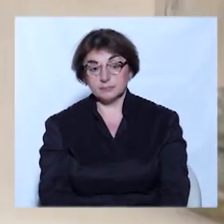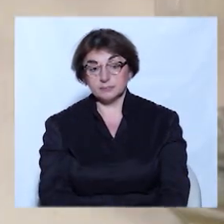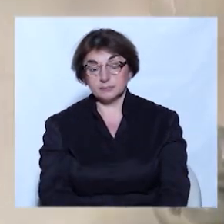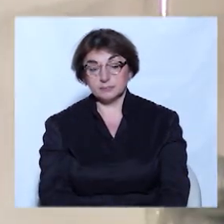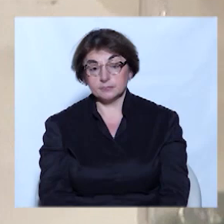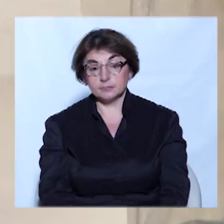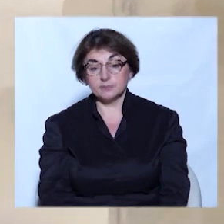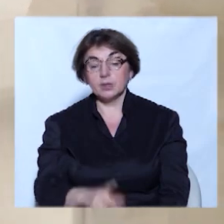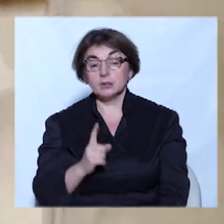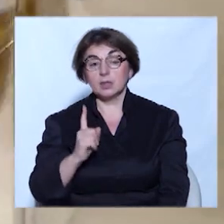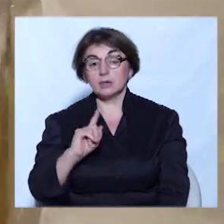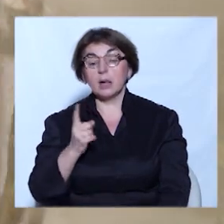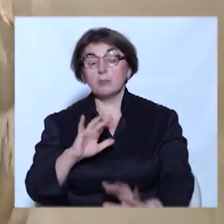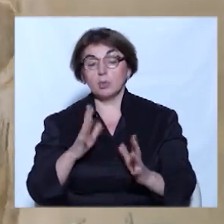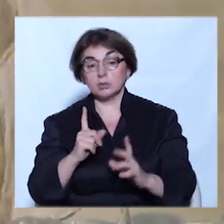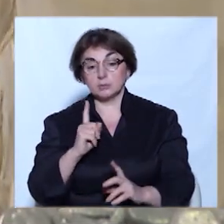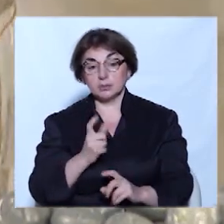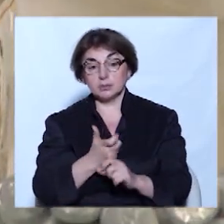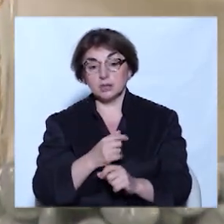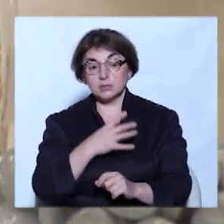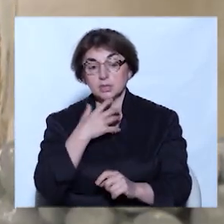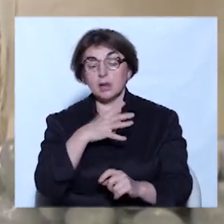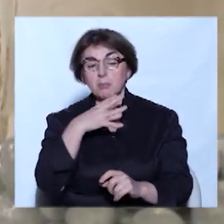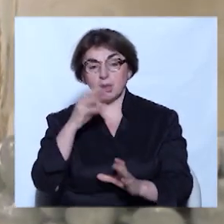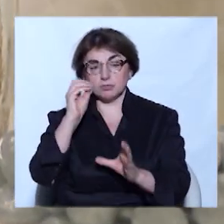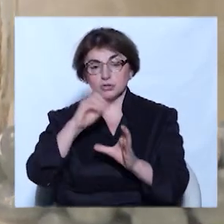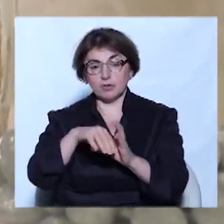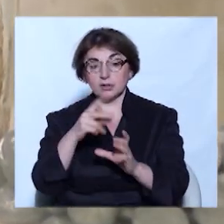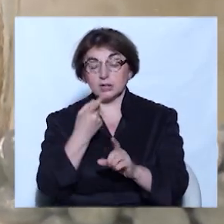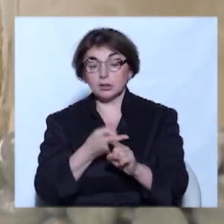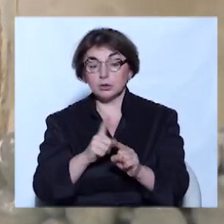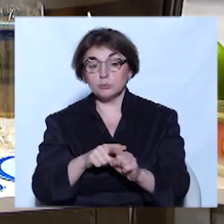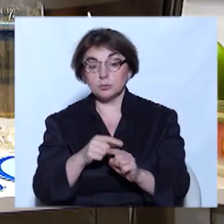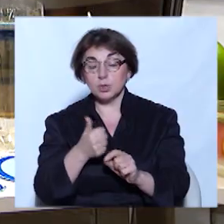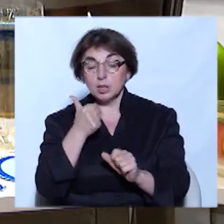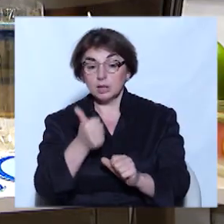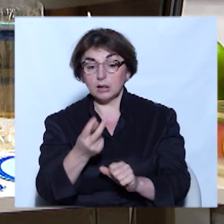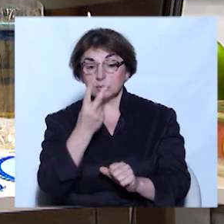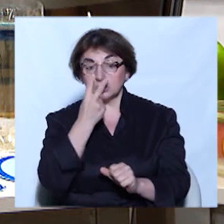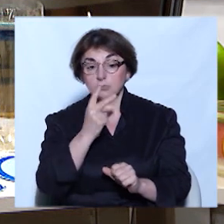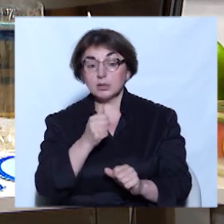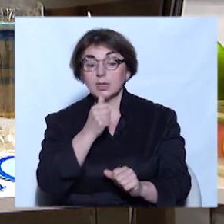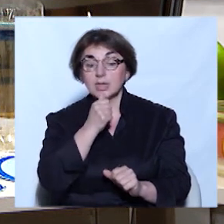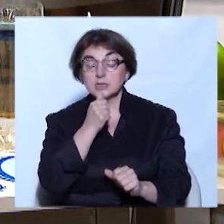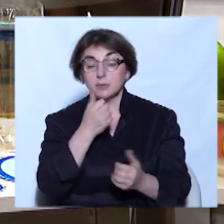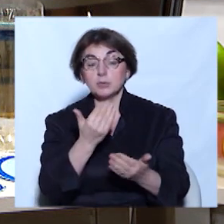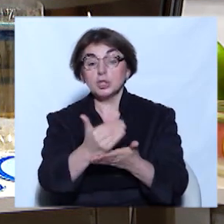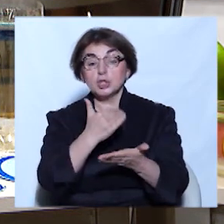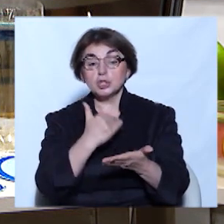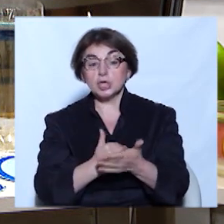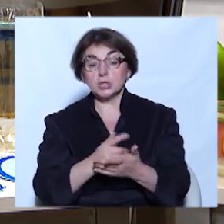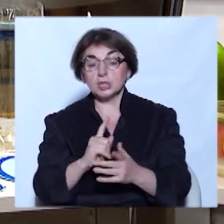და ვნახოთ რა მოხდება. ძალიან ბევრი ჩავყარე იმისათვის, რომ კარგად დავინახოთ ექსპერიმენტის შედეგი. ესე